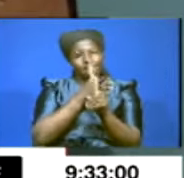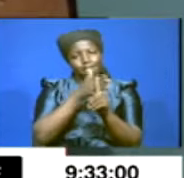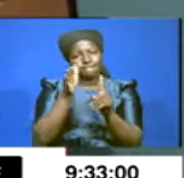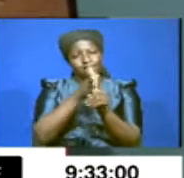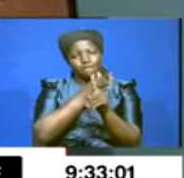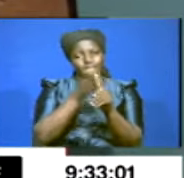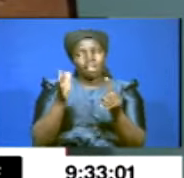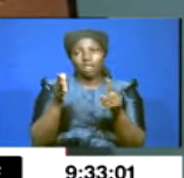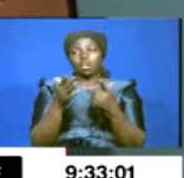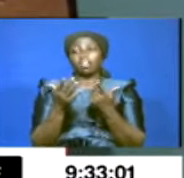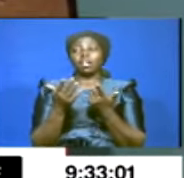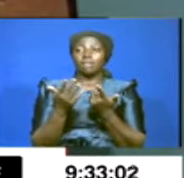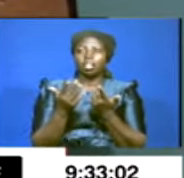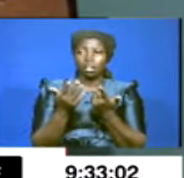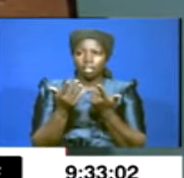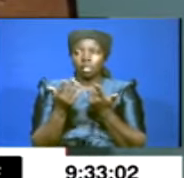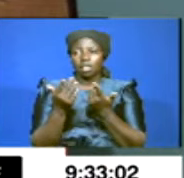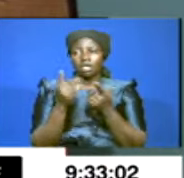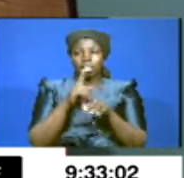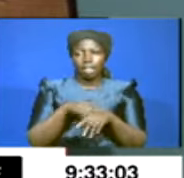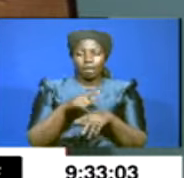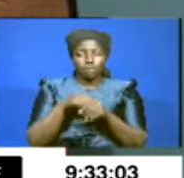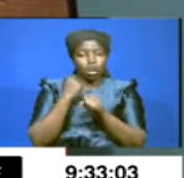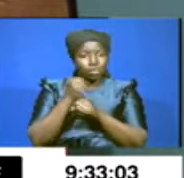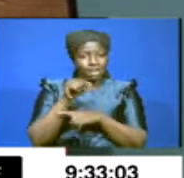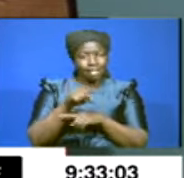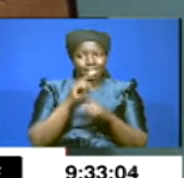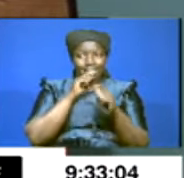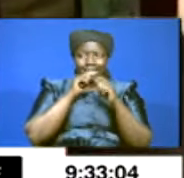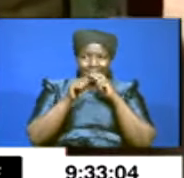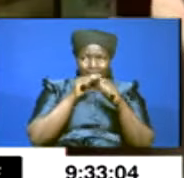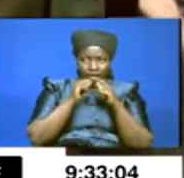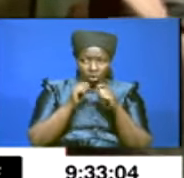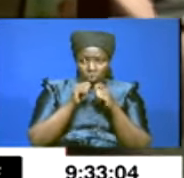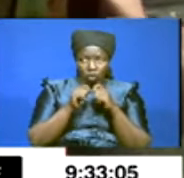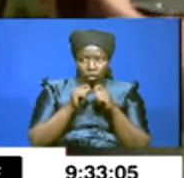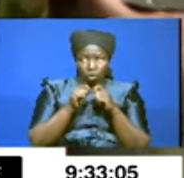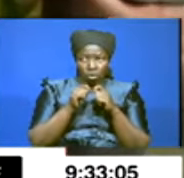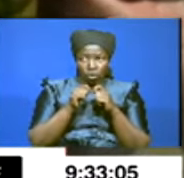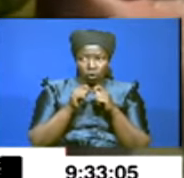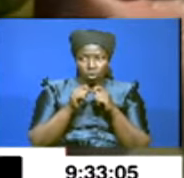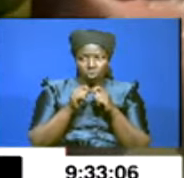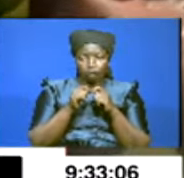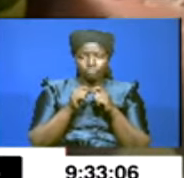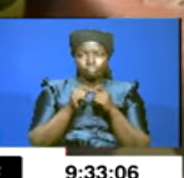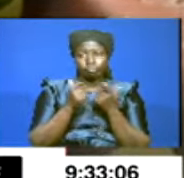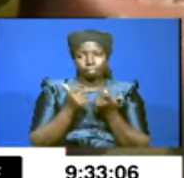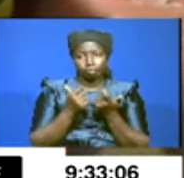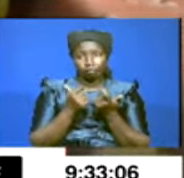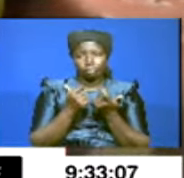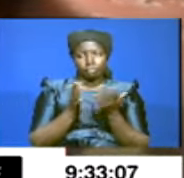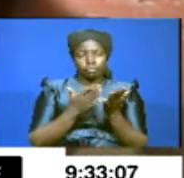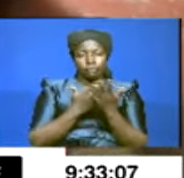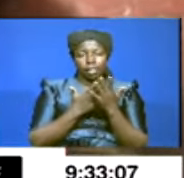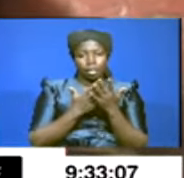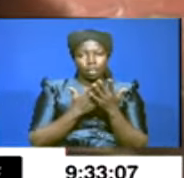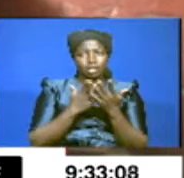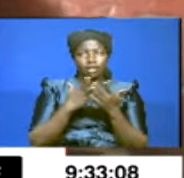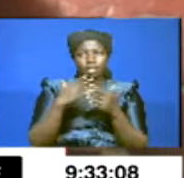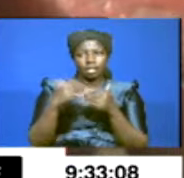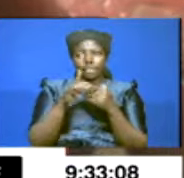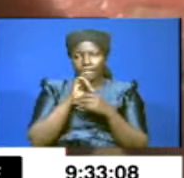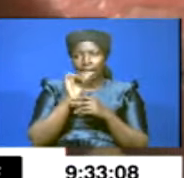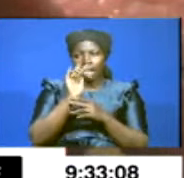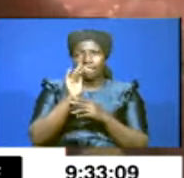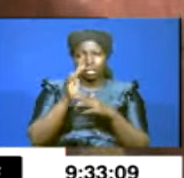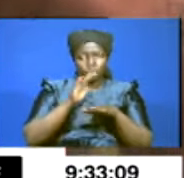tunafanya mahojiano haya, visa yangu imeexpire. Samuel is now appealing to well-wishers to assist him in raising 2